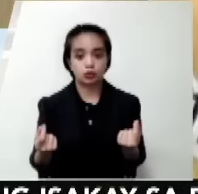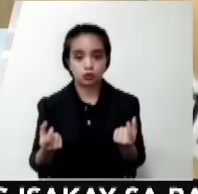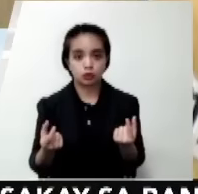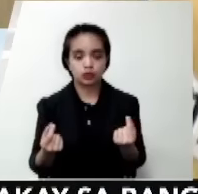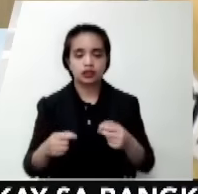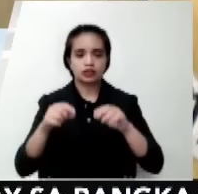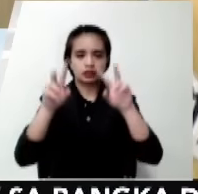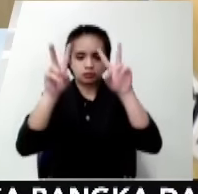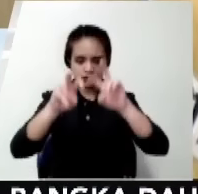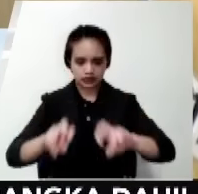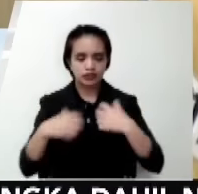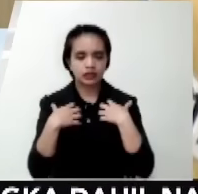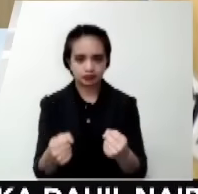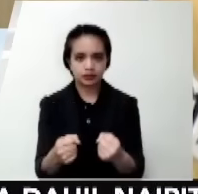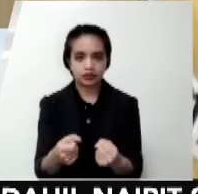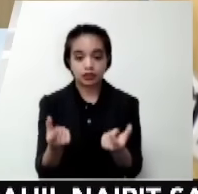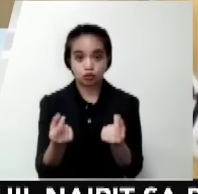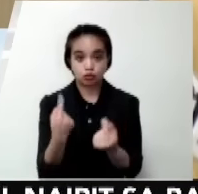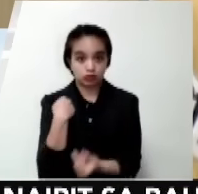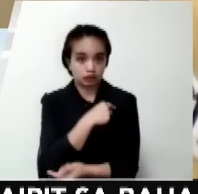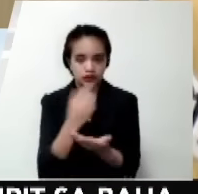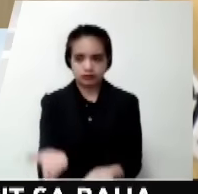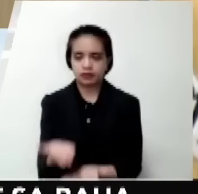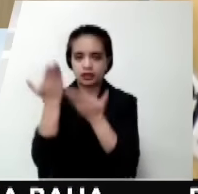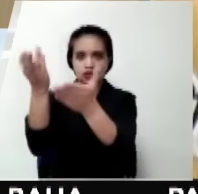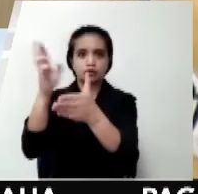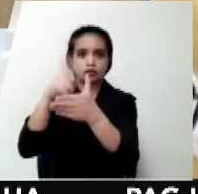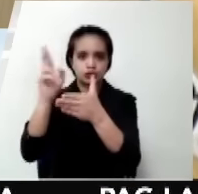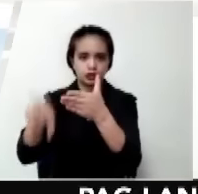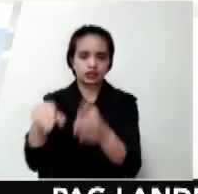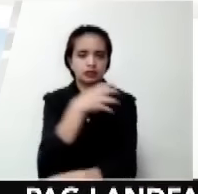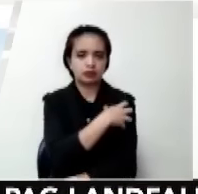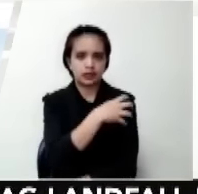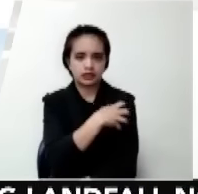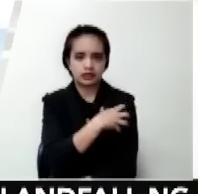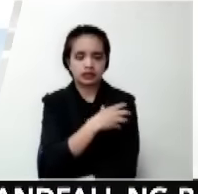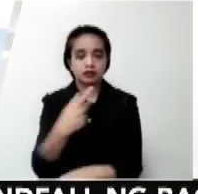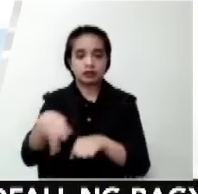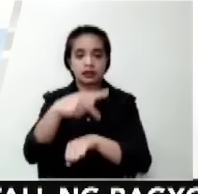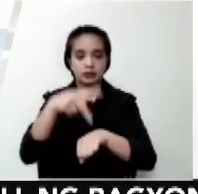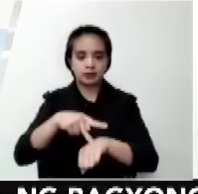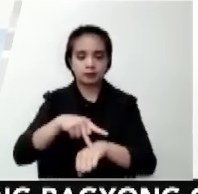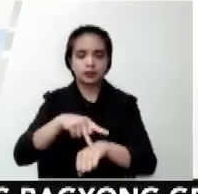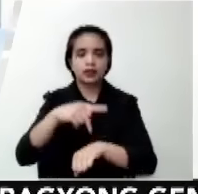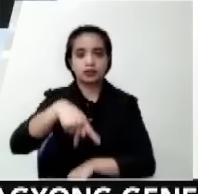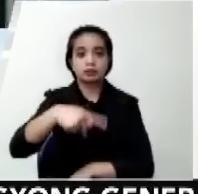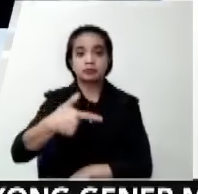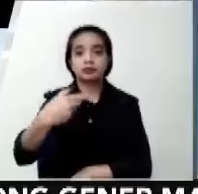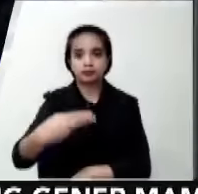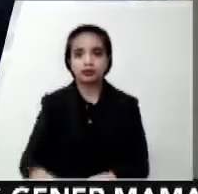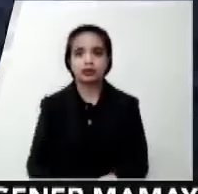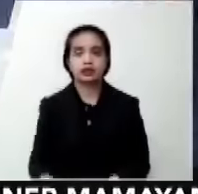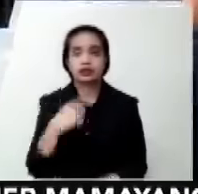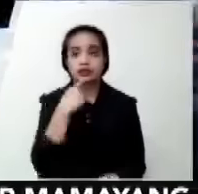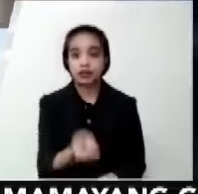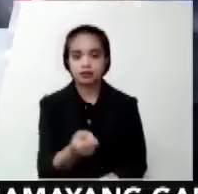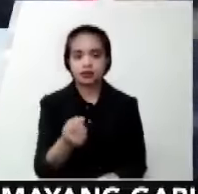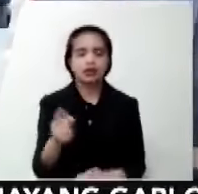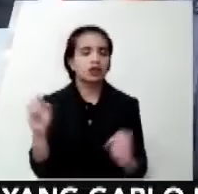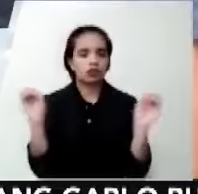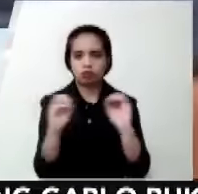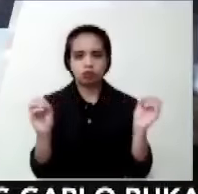assessment. We will be submitting po yung findings po ng PNP General Hospital. Gate ng PNP, walang VIP treatment sa pastor.